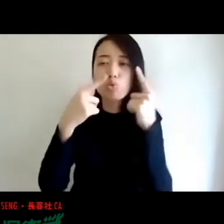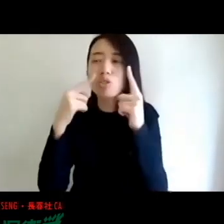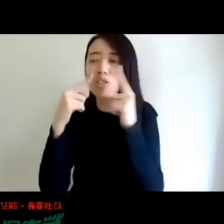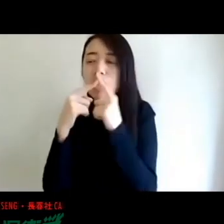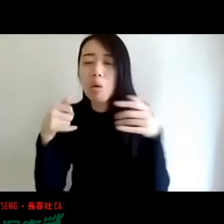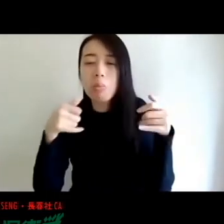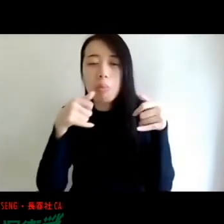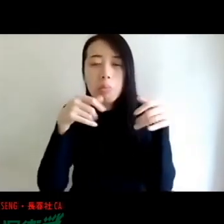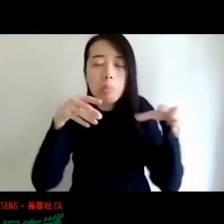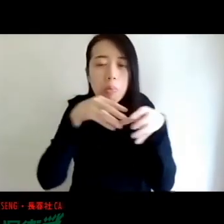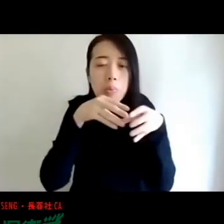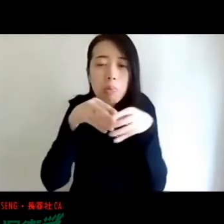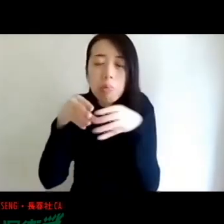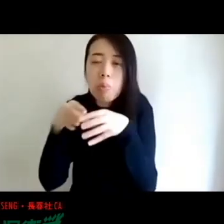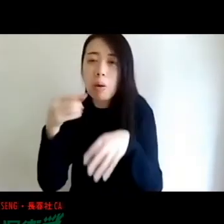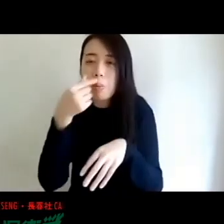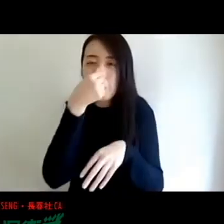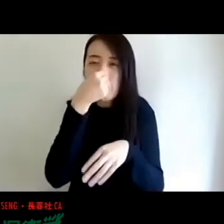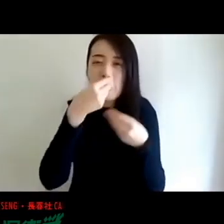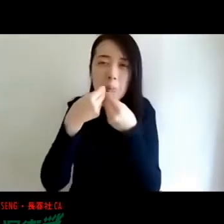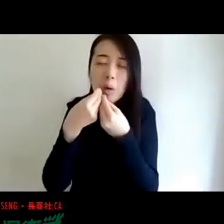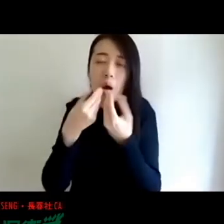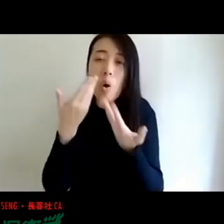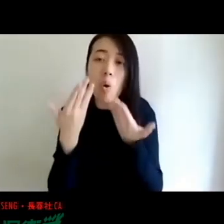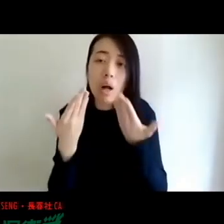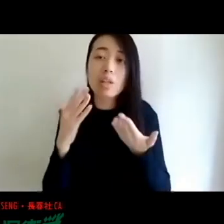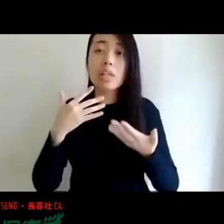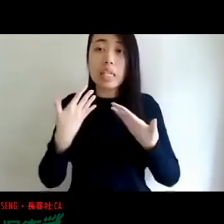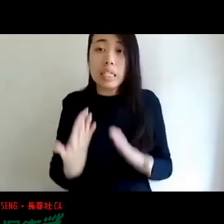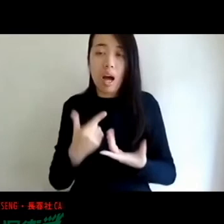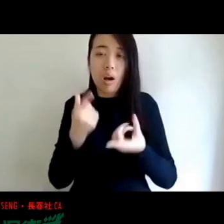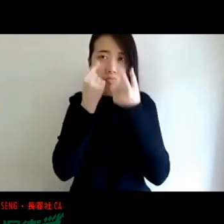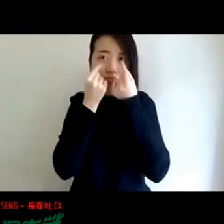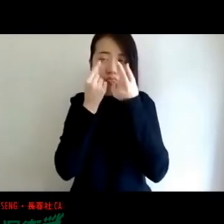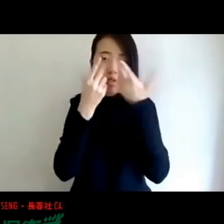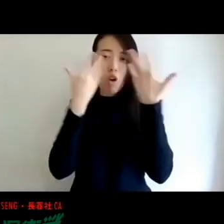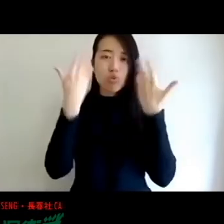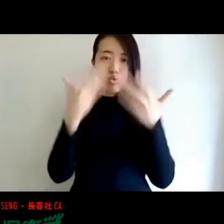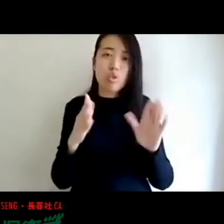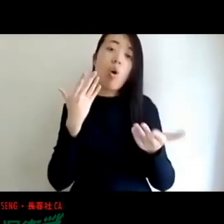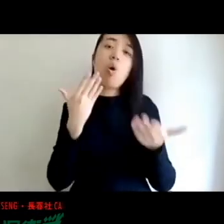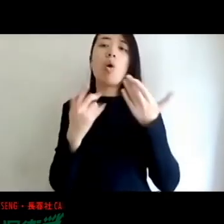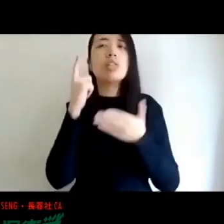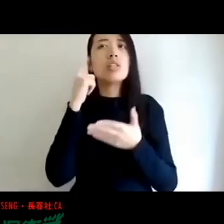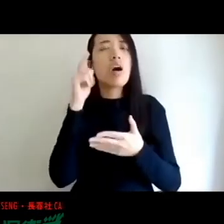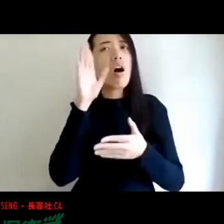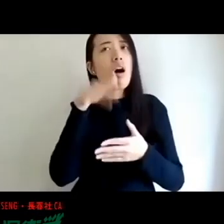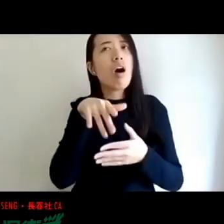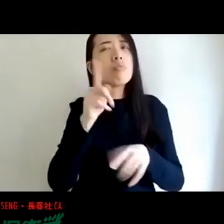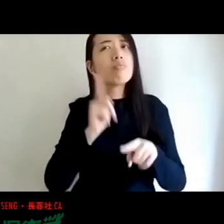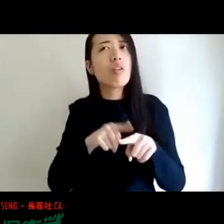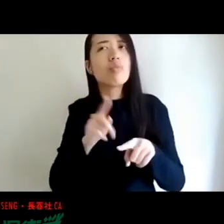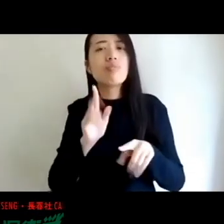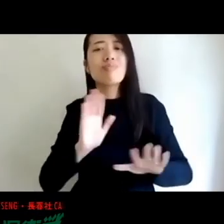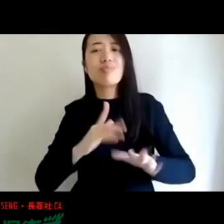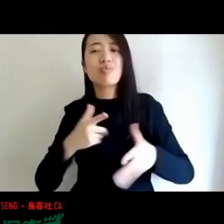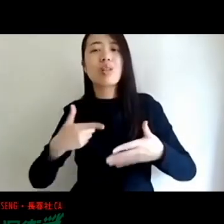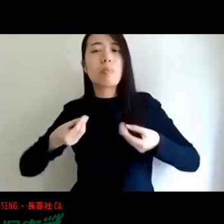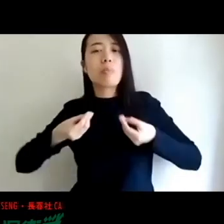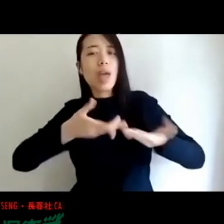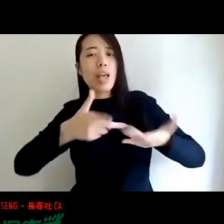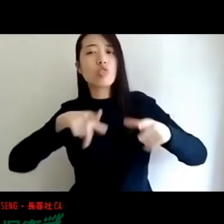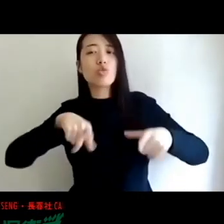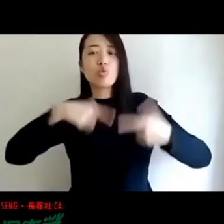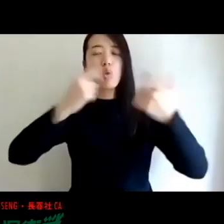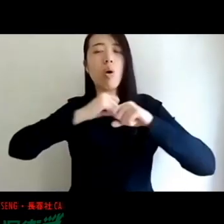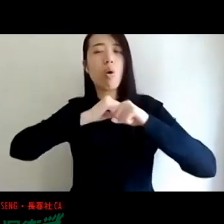會唔會有多啲唔同嘅交流啊？咁我哋都好想咧，大家咧